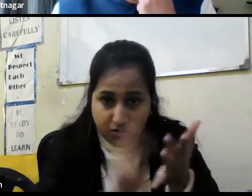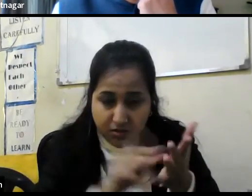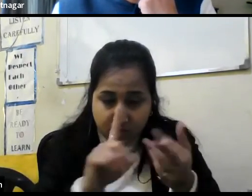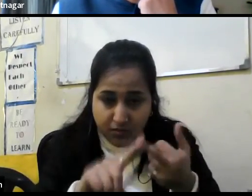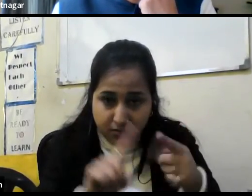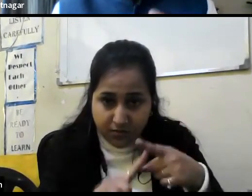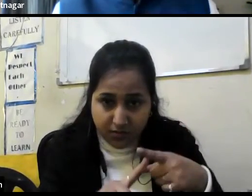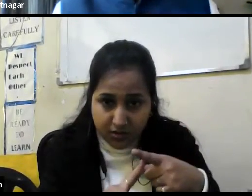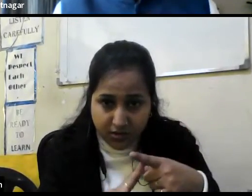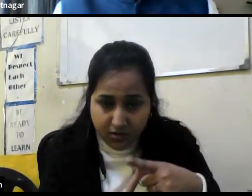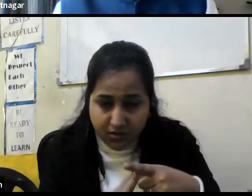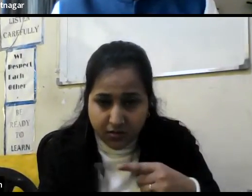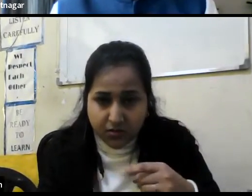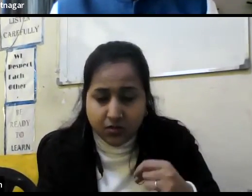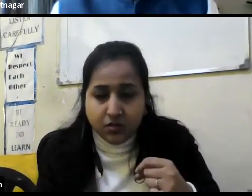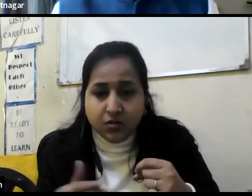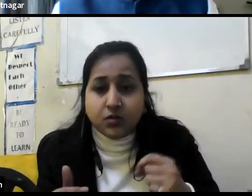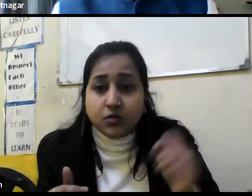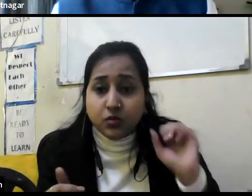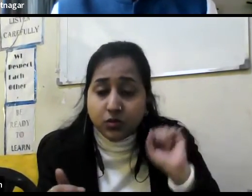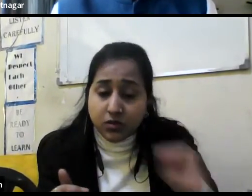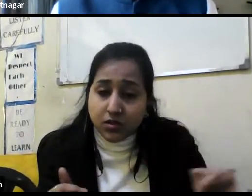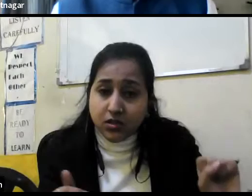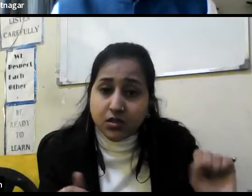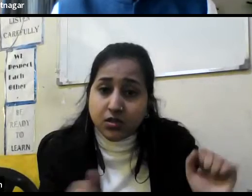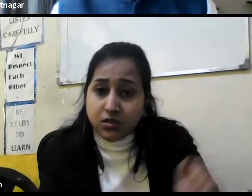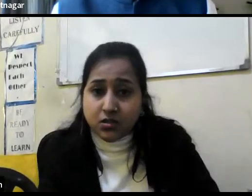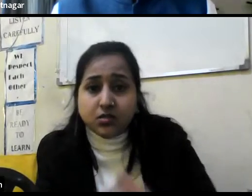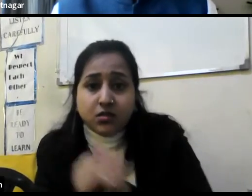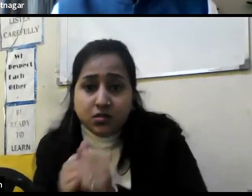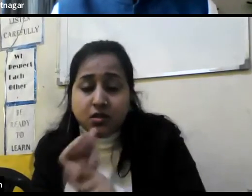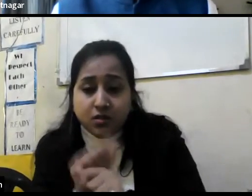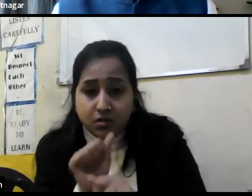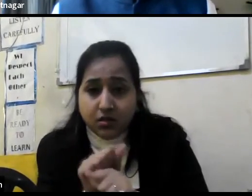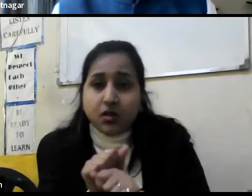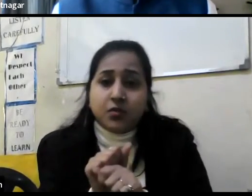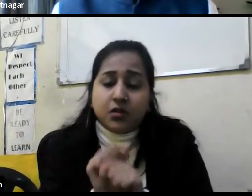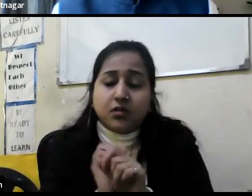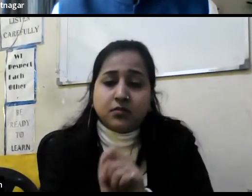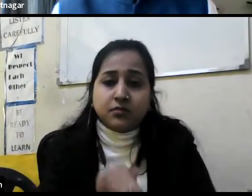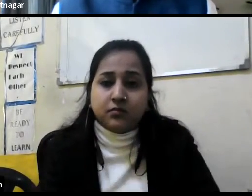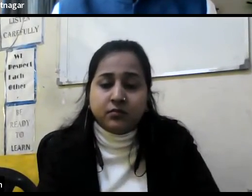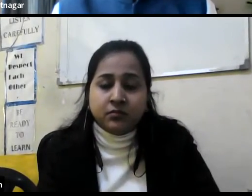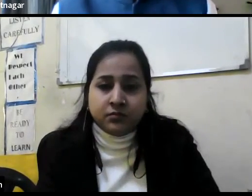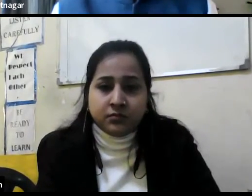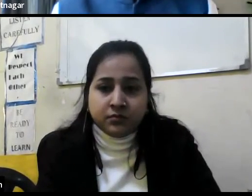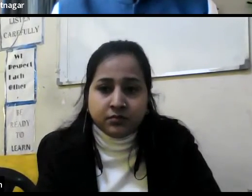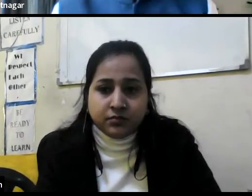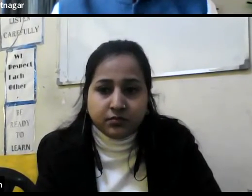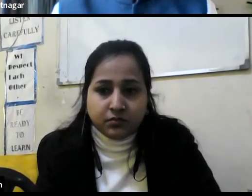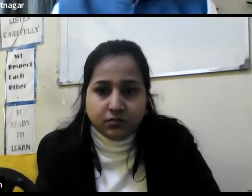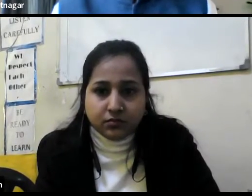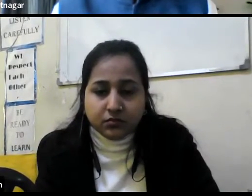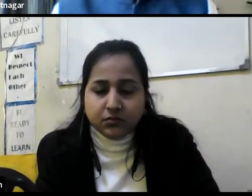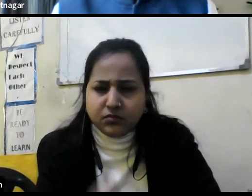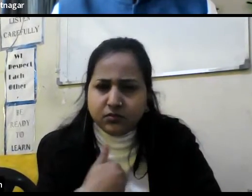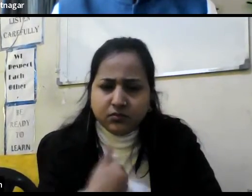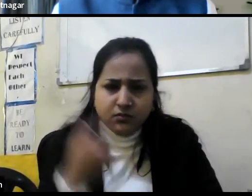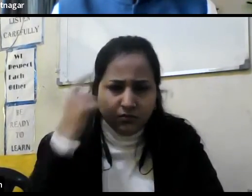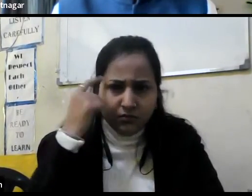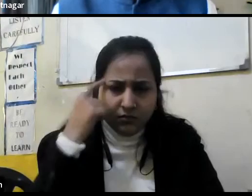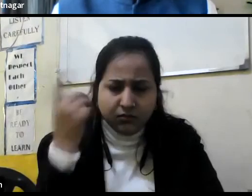जो ज्वाइन कर रहे हैं, उनके साथ साथ मिलके ये करना, तो मेरे को लग रहा है,